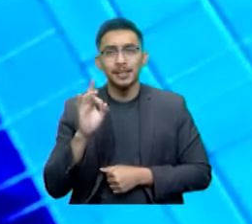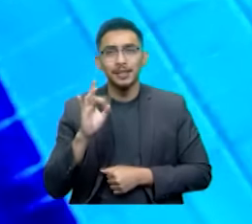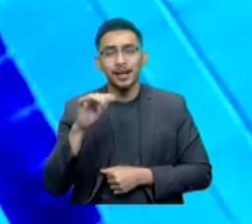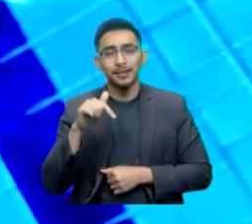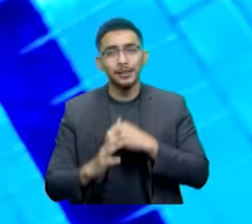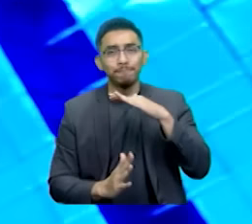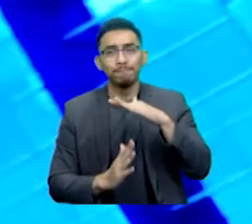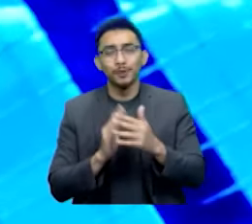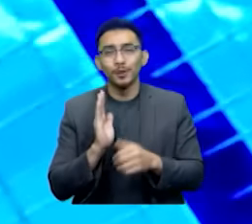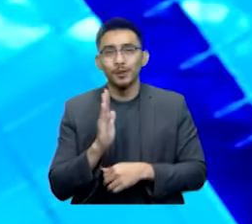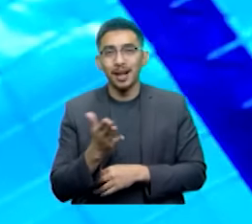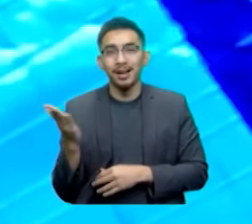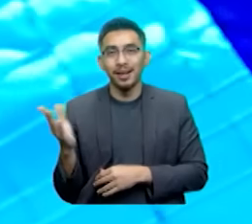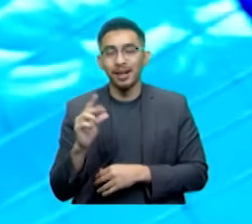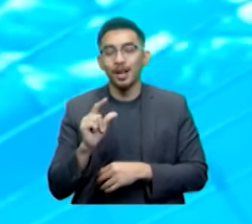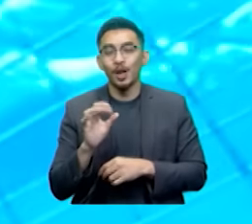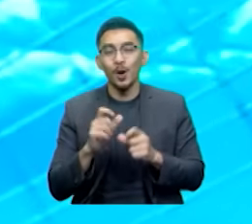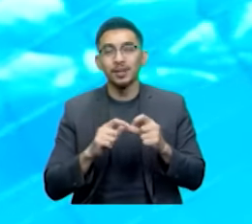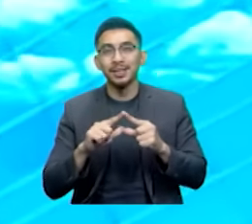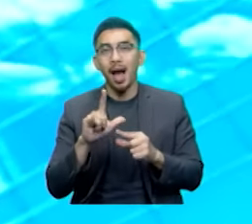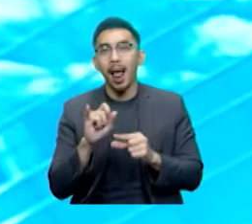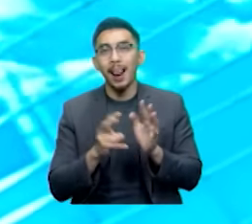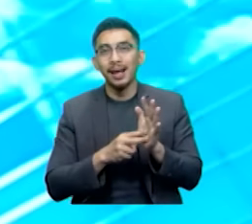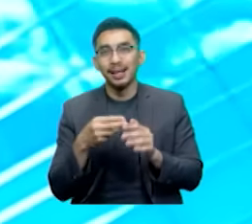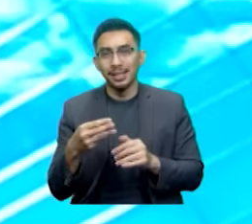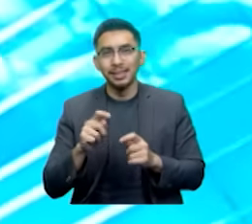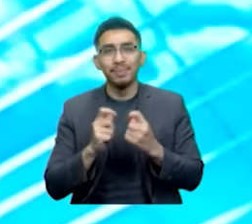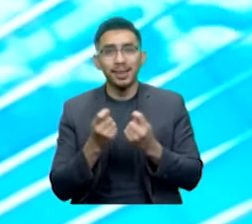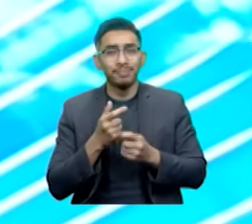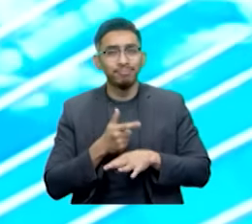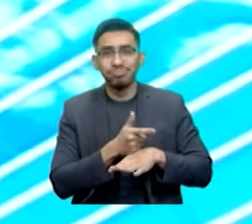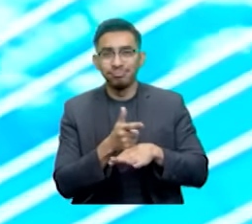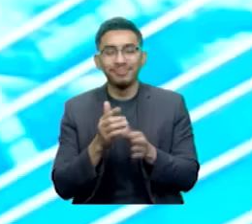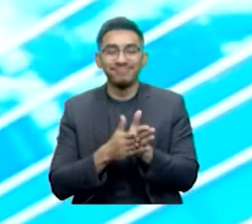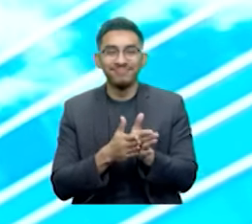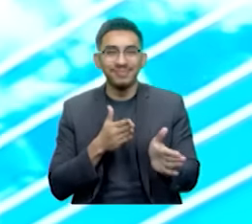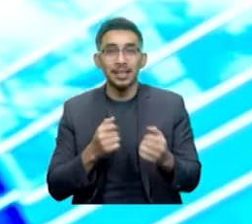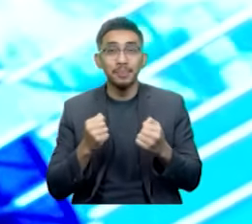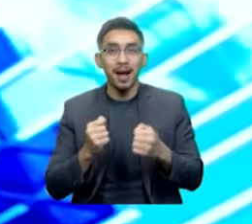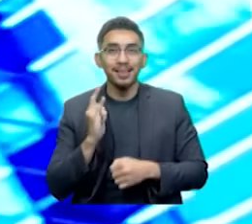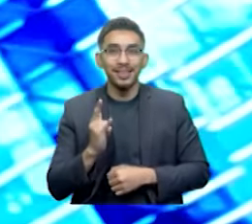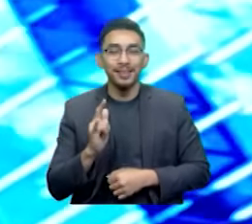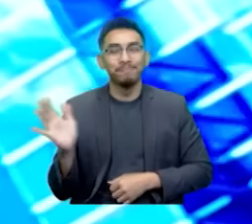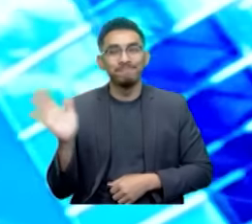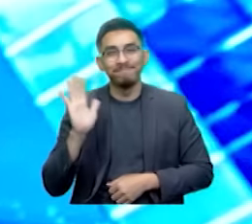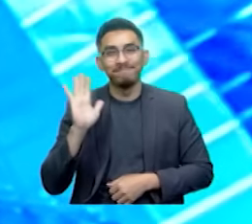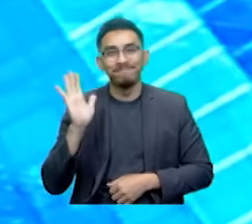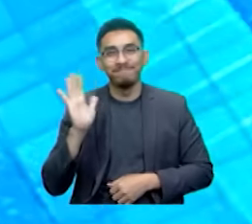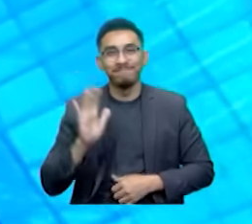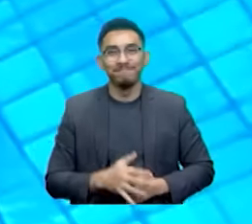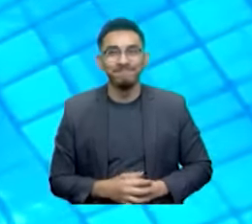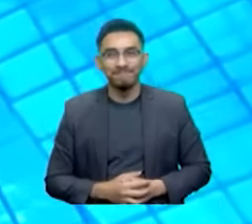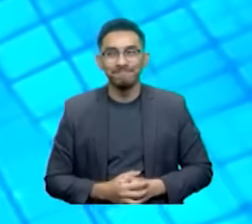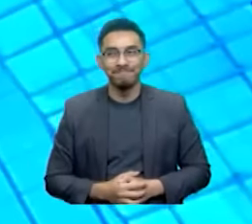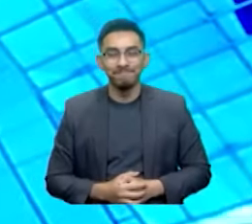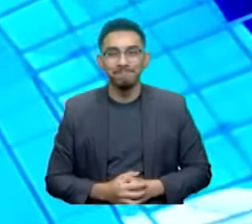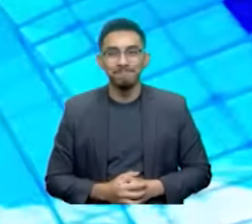Pemirsa, kami akhiri jumpa kita siang ini. Saya Rosalyn Chiu bersama tim yang bertugas pamit undur diri. Tetap semangat dan sampai jumpa.